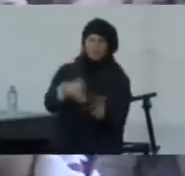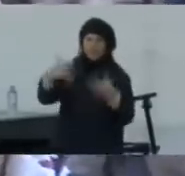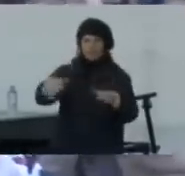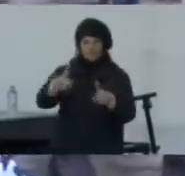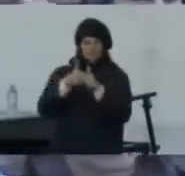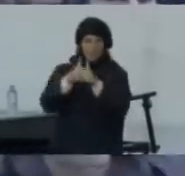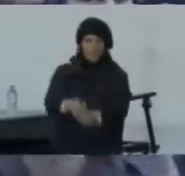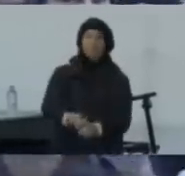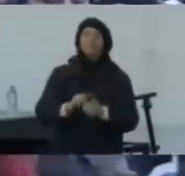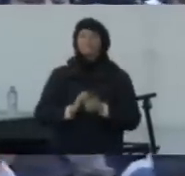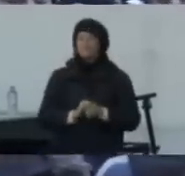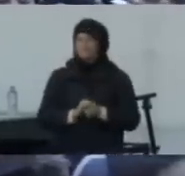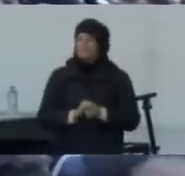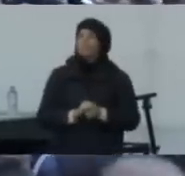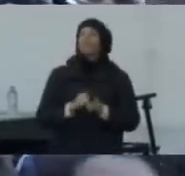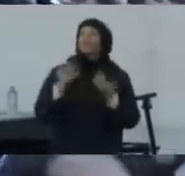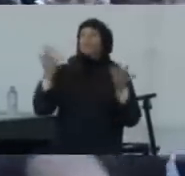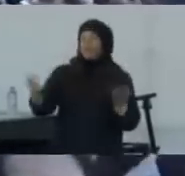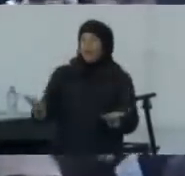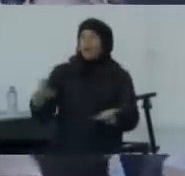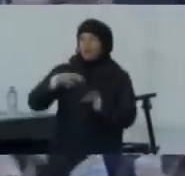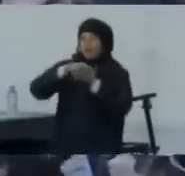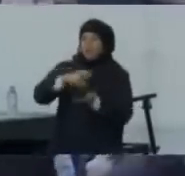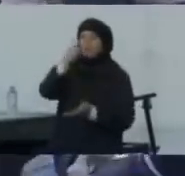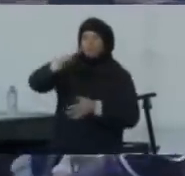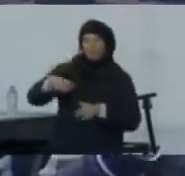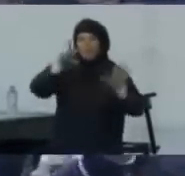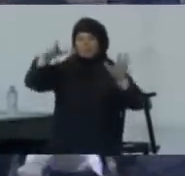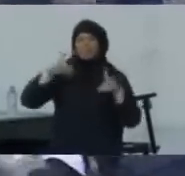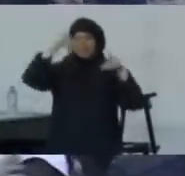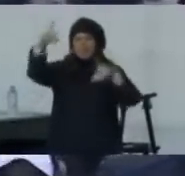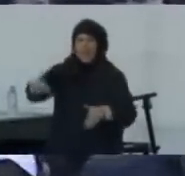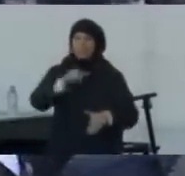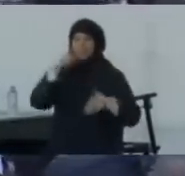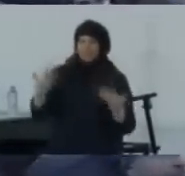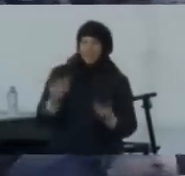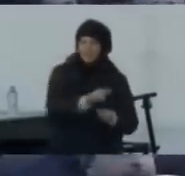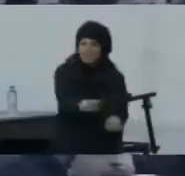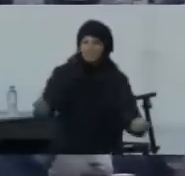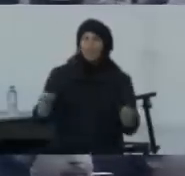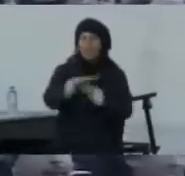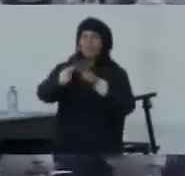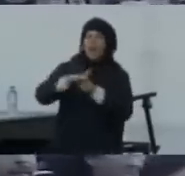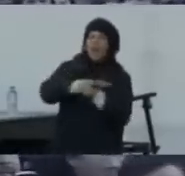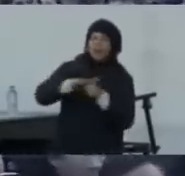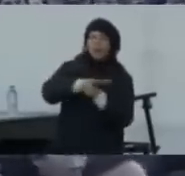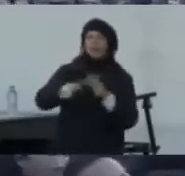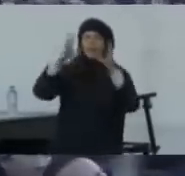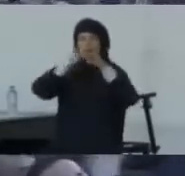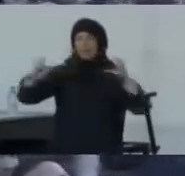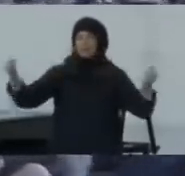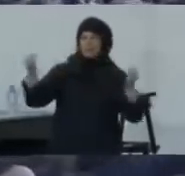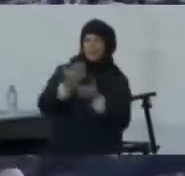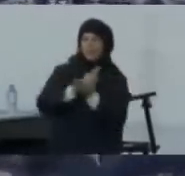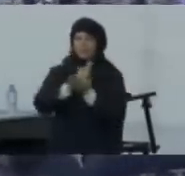E allora, noi questi soldi, 2,7 miliardi che servono alle famiglie, alla piccola e media impresa, all'innovazione,